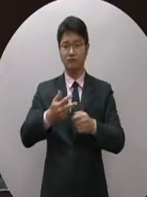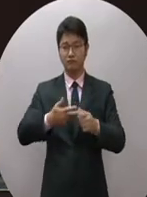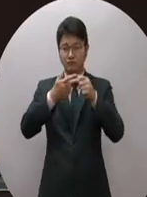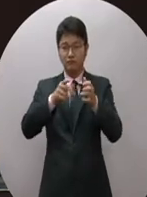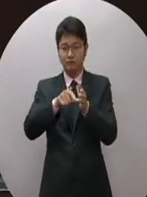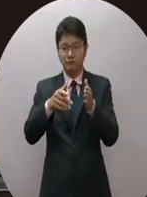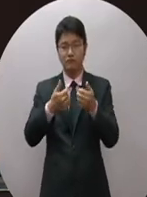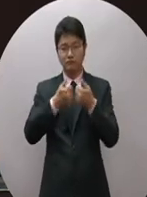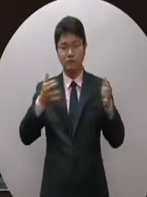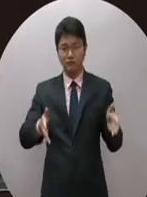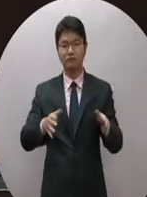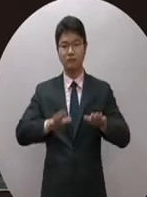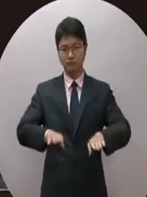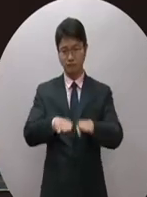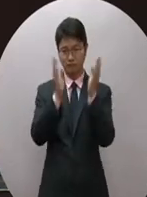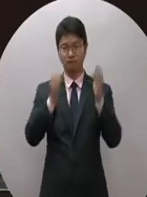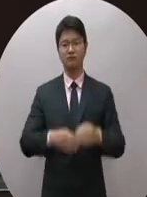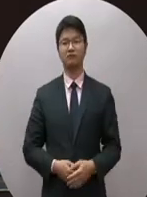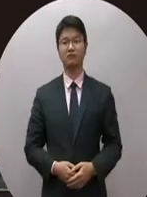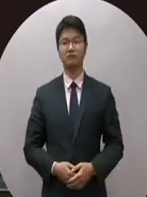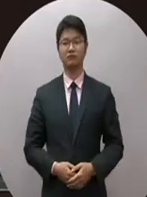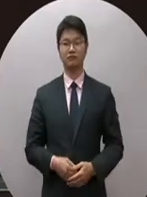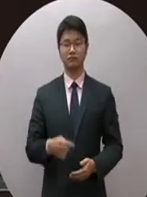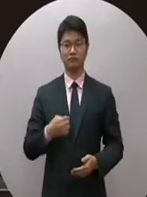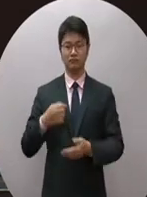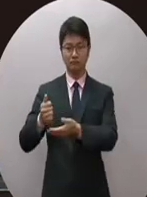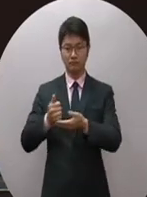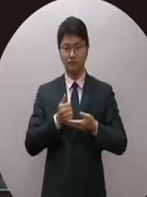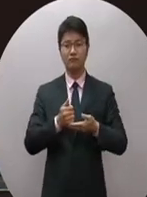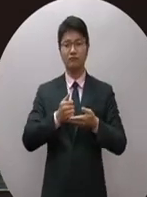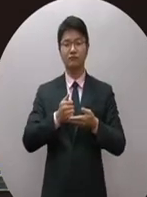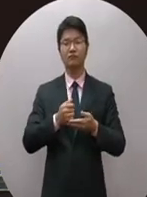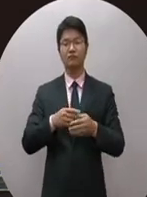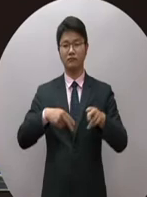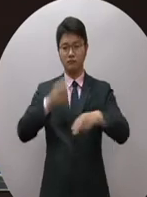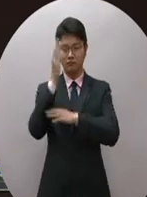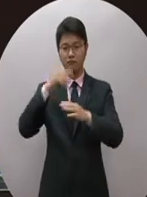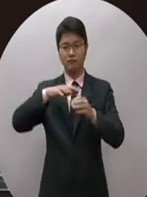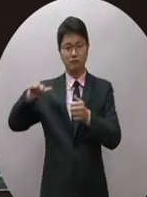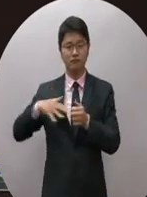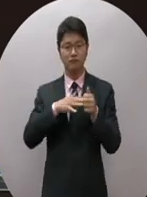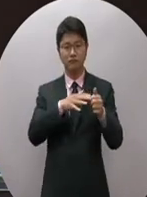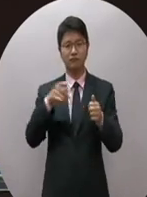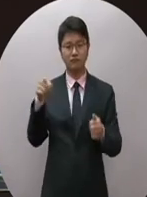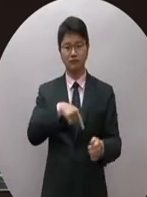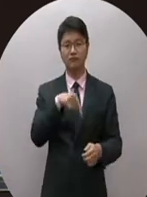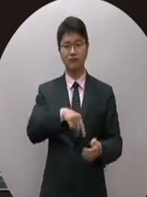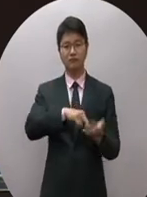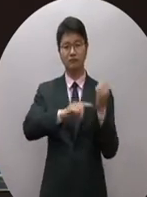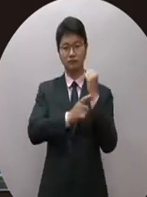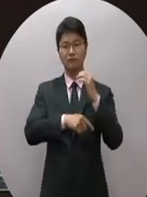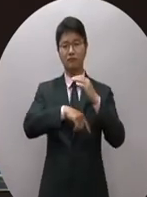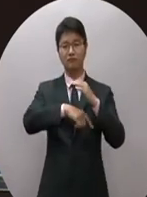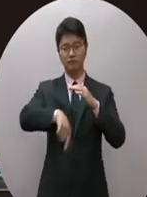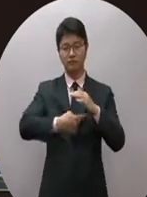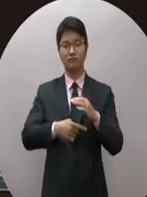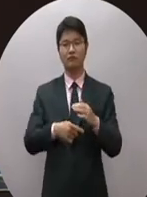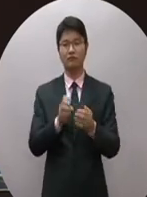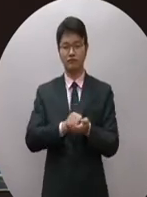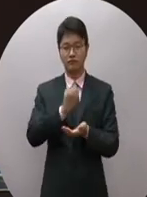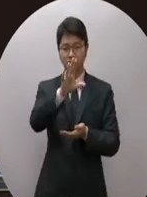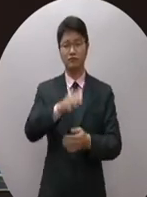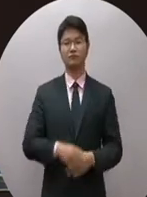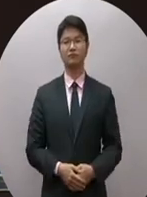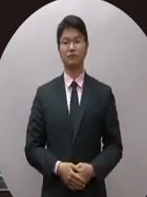开议，我应邀率同行政团队到贵院做施政方针报